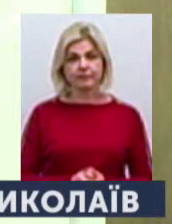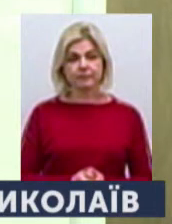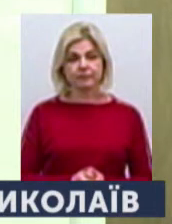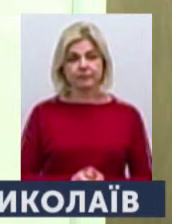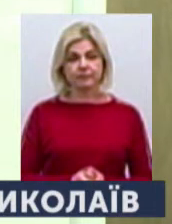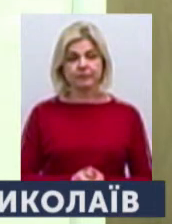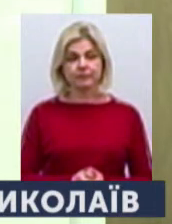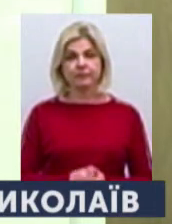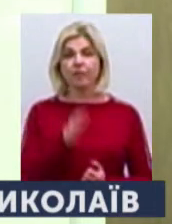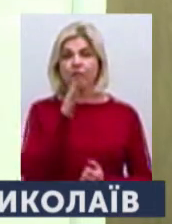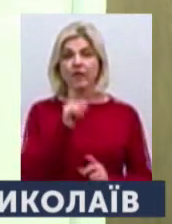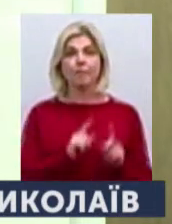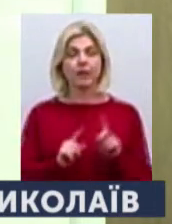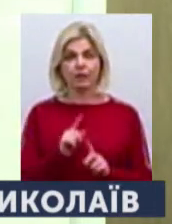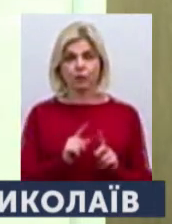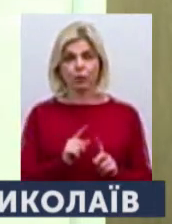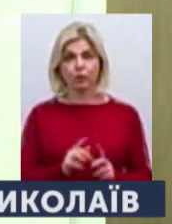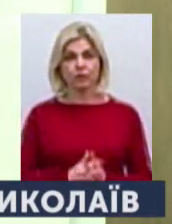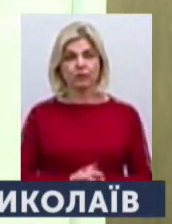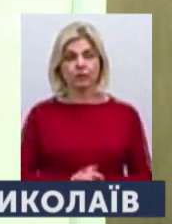Під час мітингу